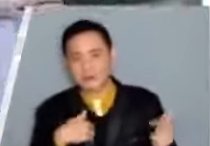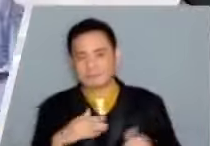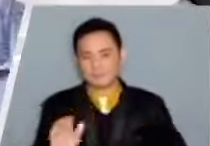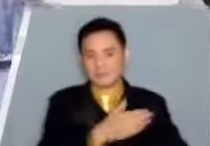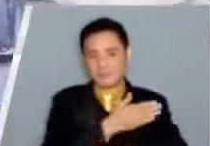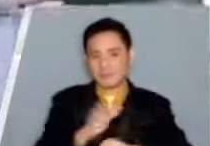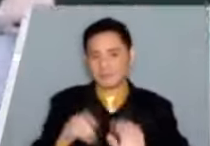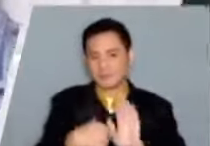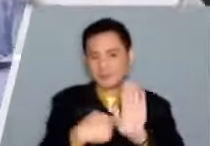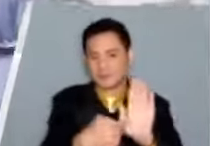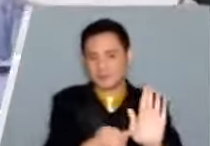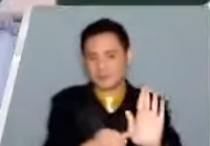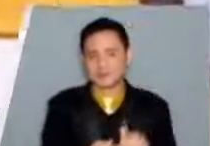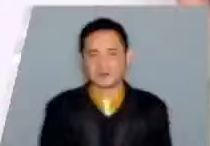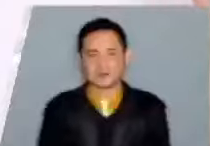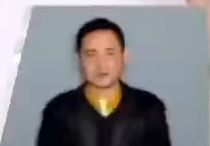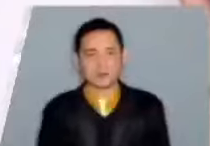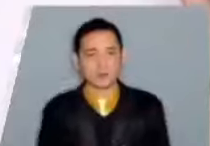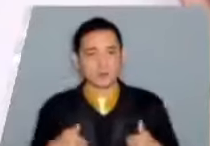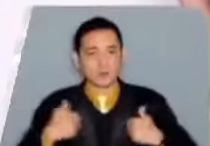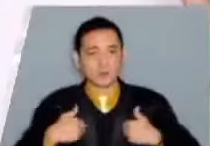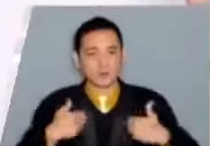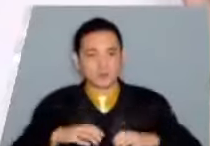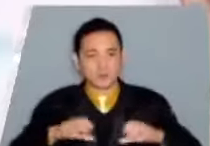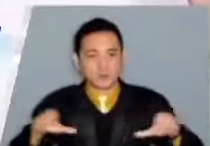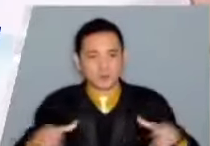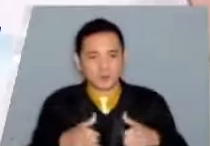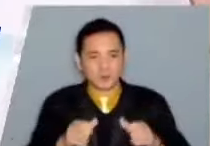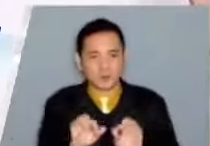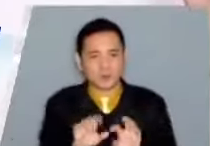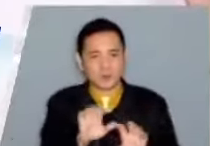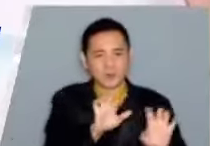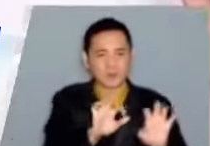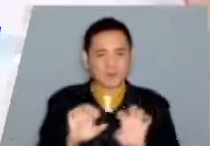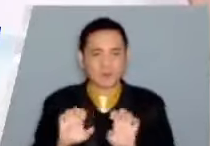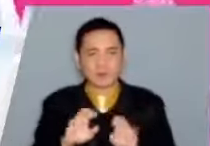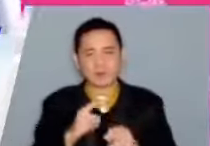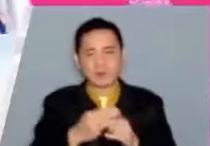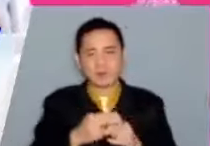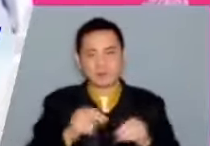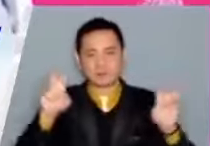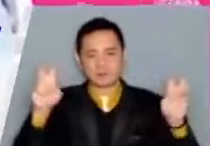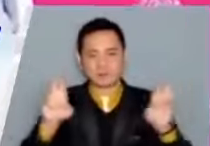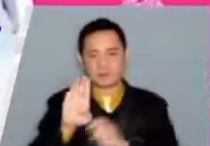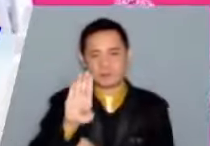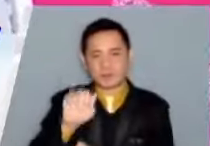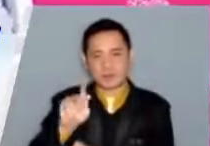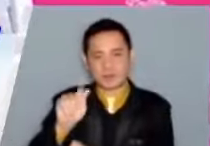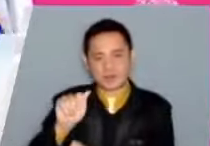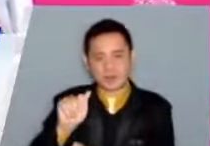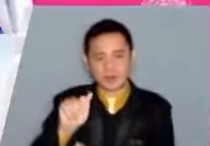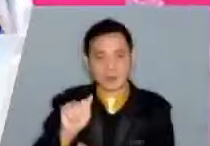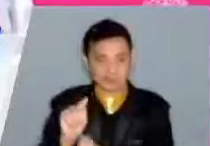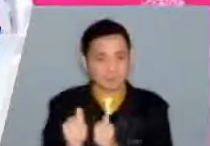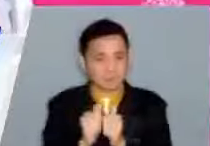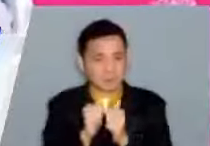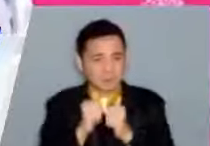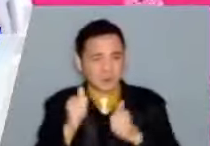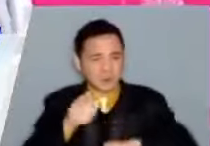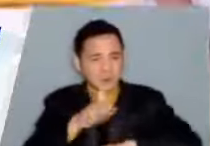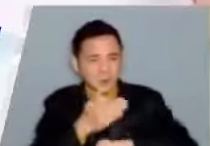Kapuso youth-oriented show na Maka. Fun at relatable content ang yatin ng young sparkle stars na sina